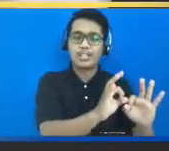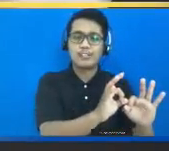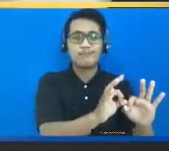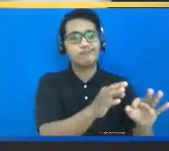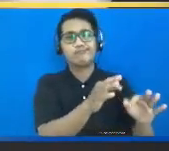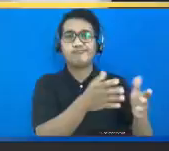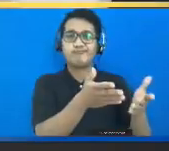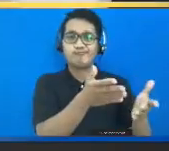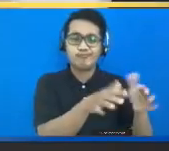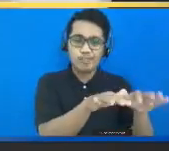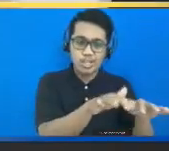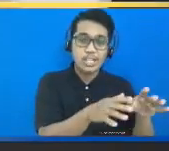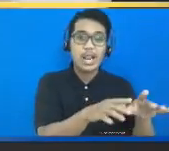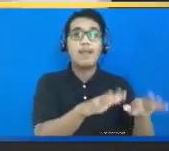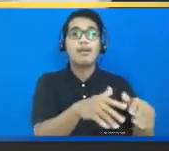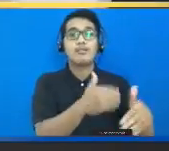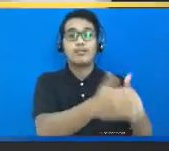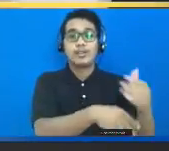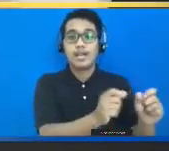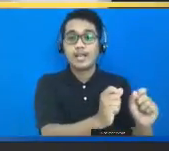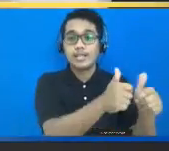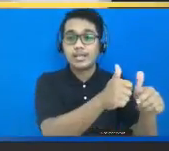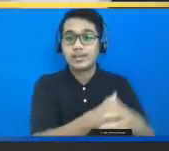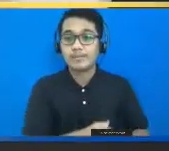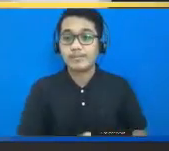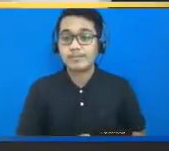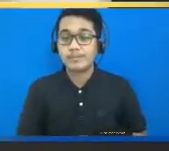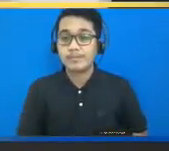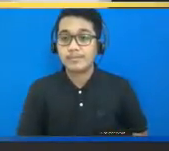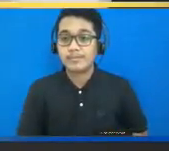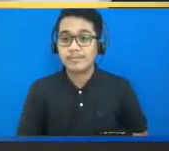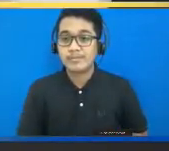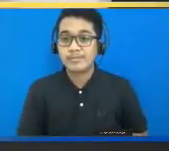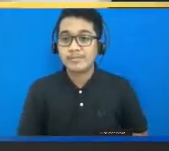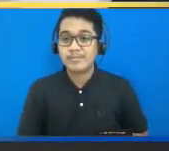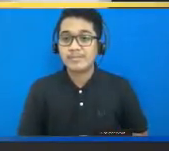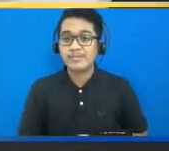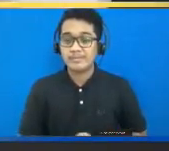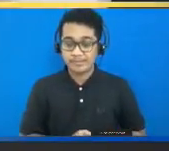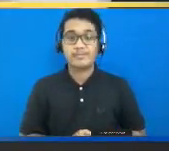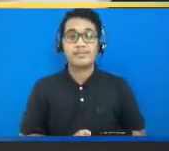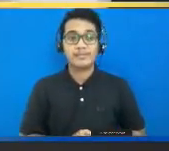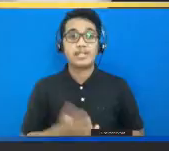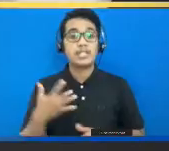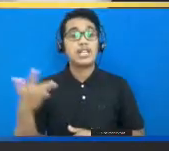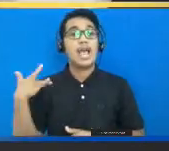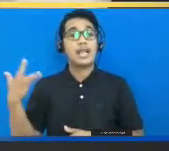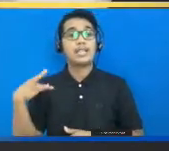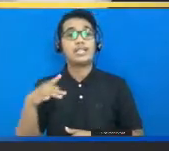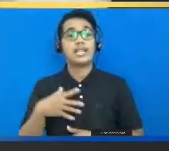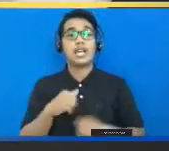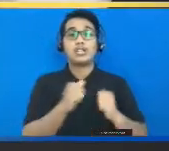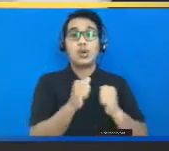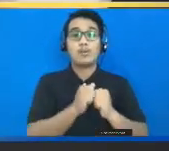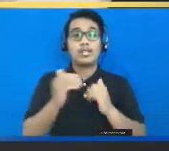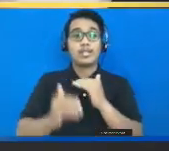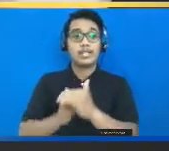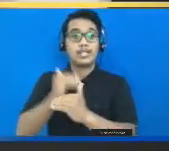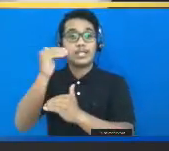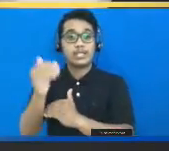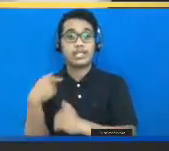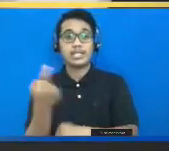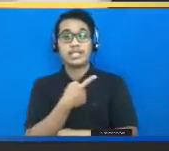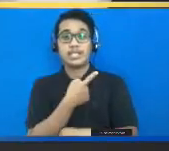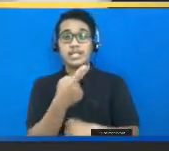dan untuk harus berbasis hasil dan kita juga harus semakin hati-hati ya punya komitmen tinggi ya kita belanja